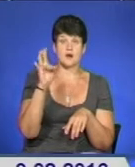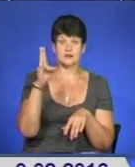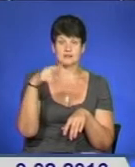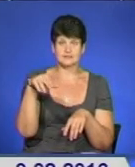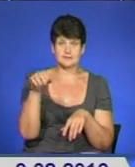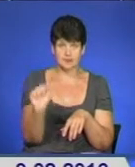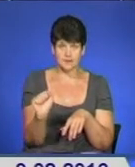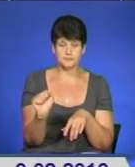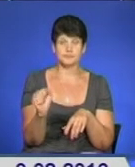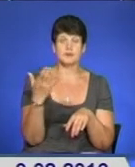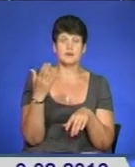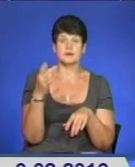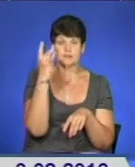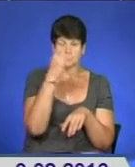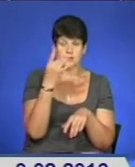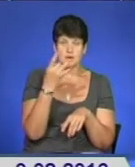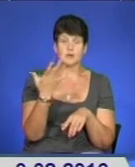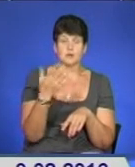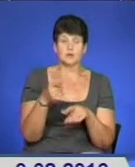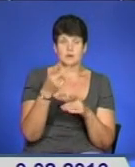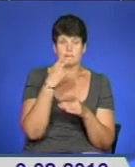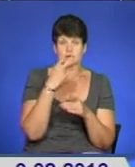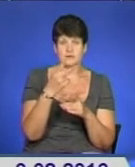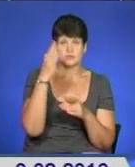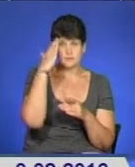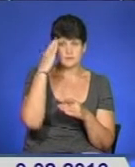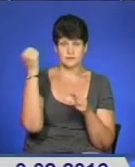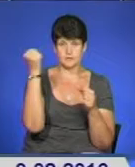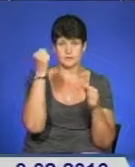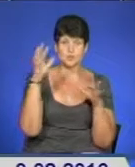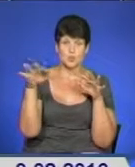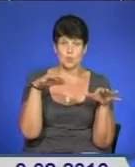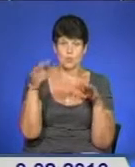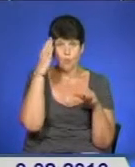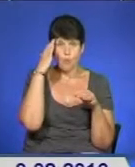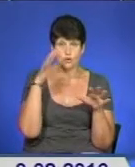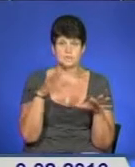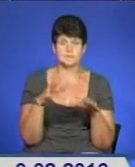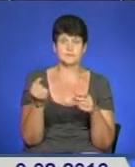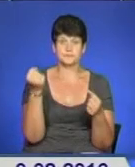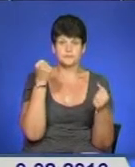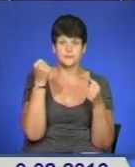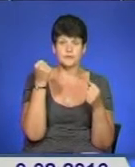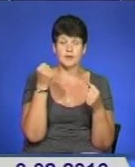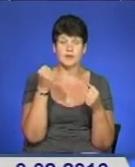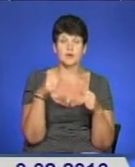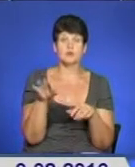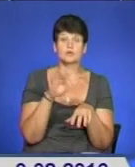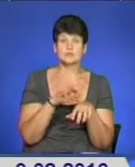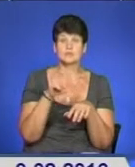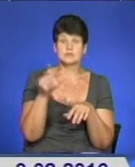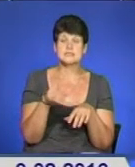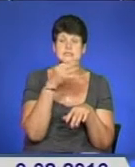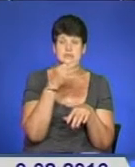Як виявилося, при обстеженні він отримав закриту черепно-мозгову травму, струс мозку та забійну рану тімені. Потерпілий повідомив, що